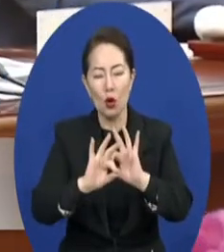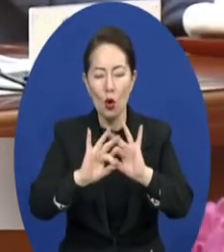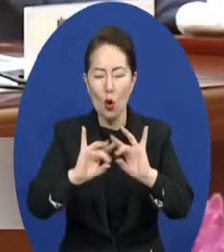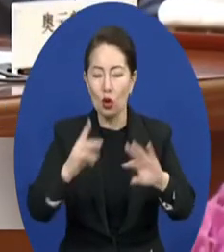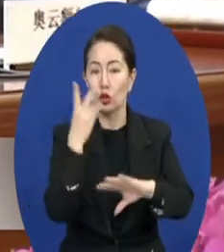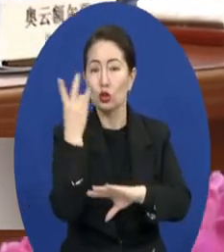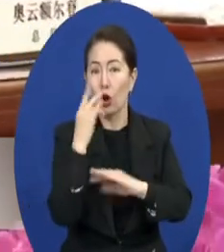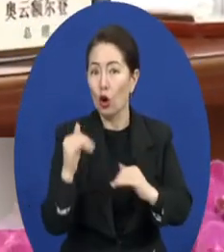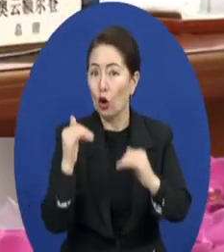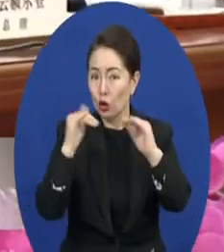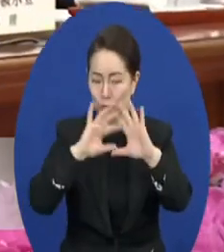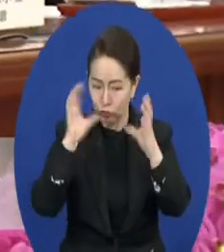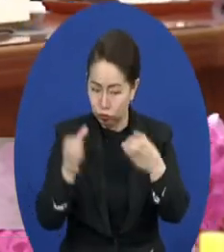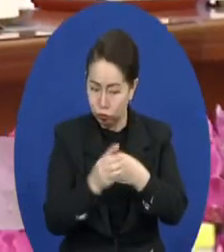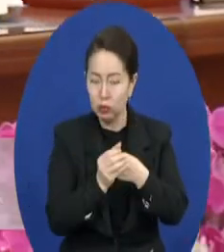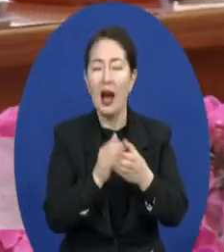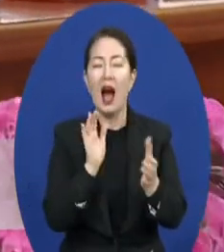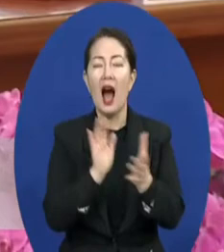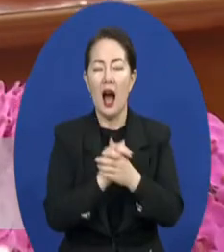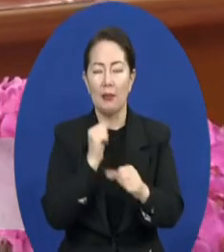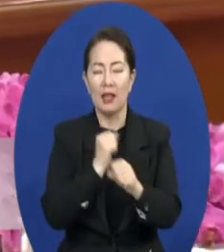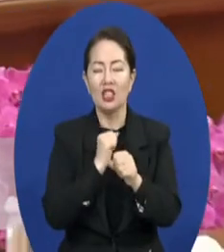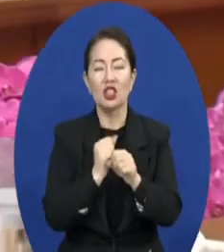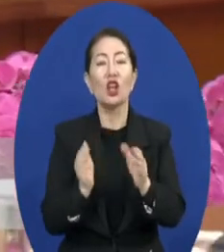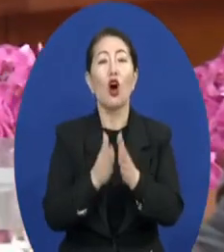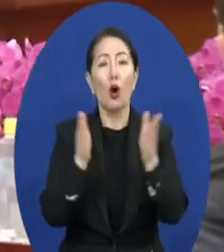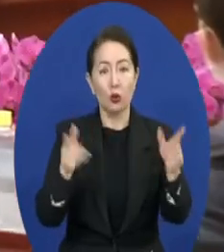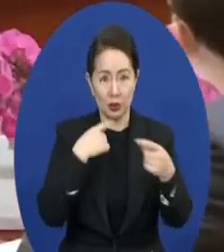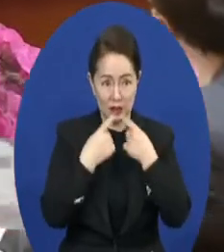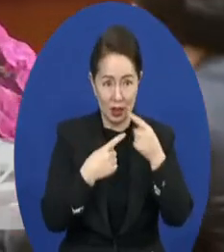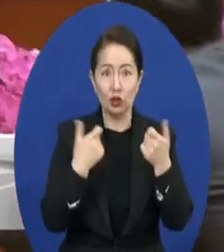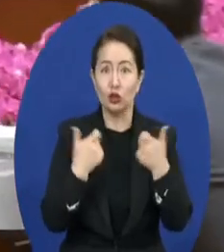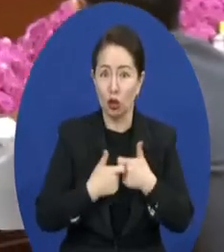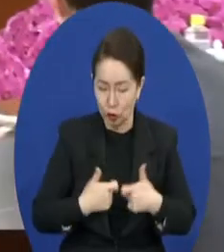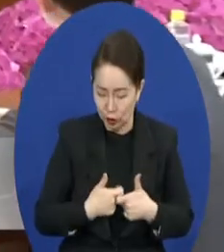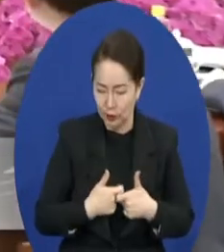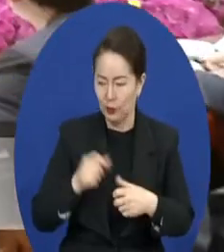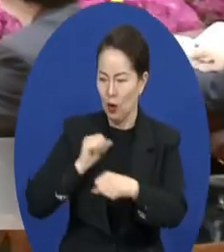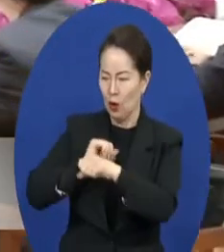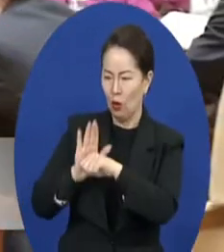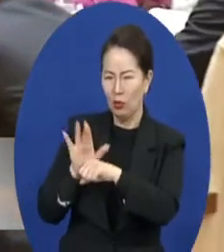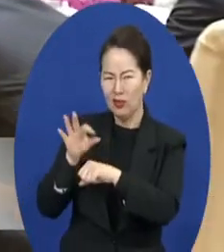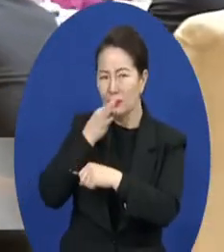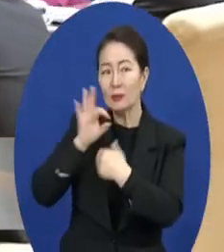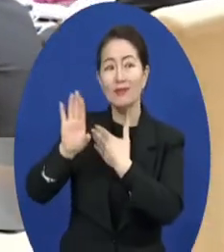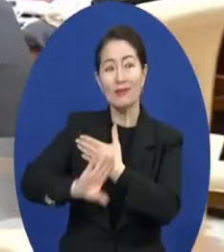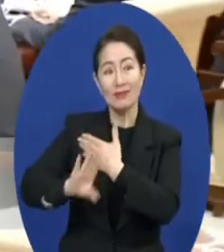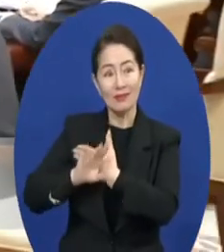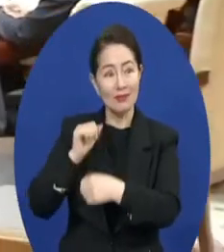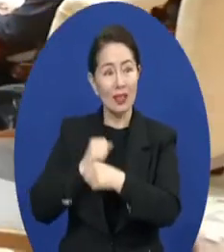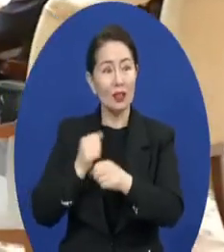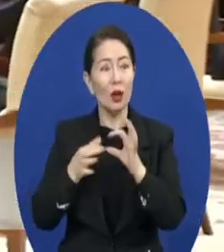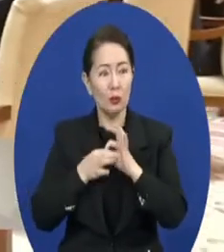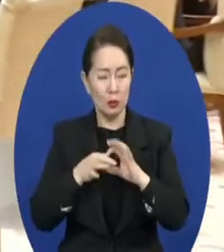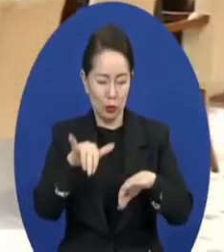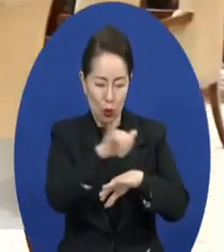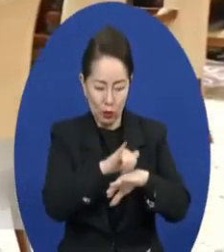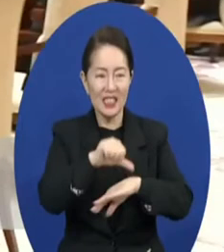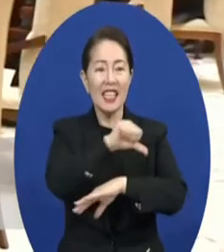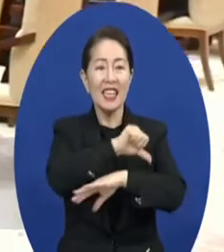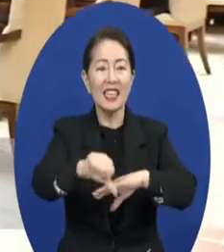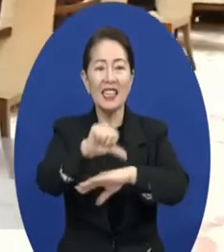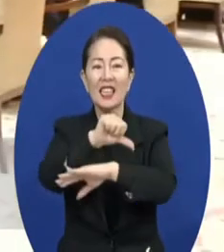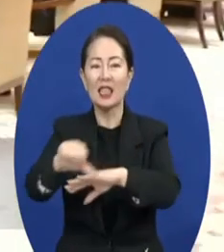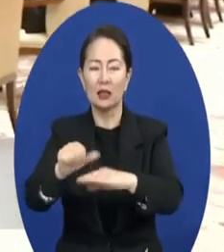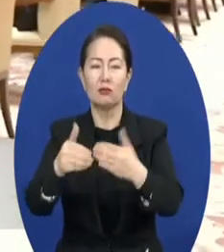хөгжил зэрэг салбарын хамтын ажиллагааг үргэлжүүлэхээр тохиролцлоо. Коронавирус цар тахлаас урьдчилан сэргийлэх нөхцөлийг бүрдүүлсний үндсэндээр хоёр улсын